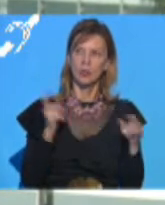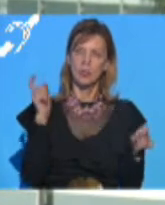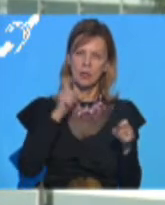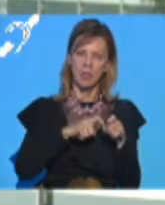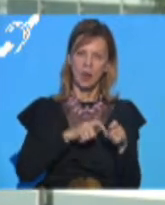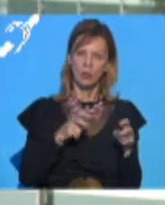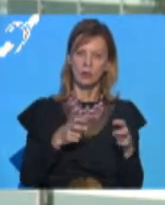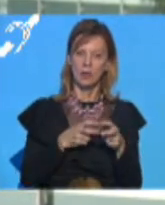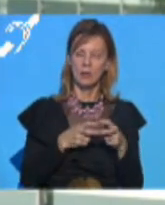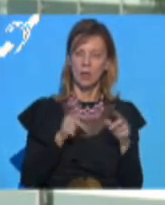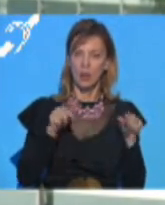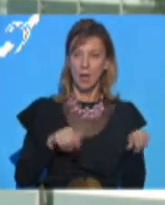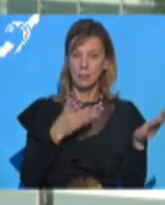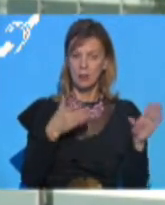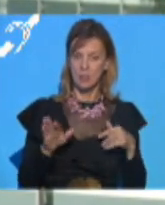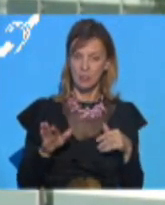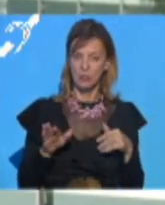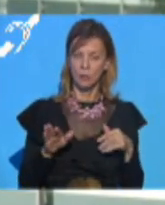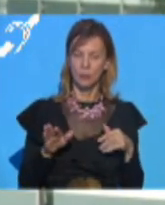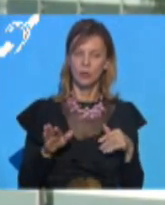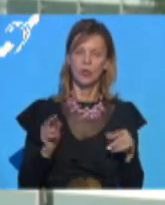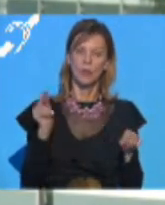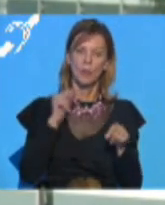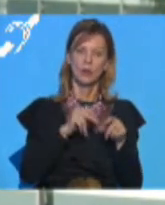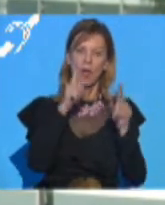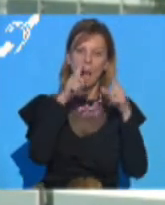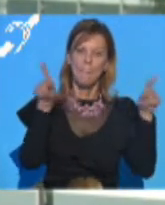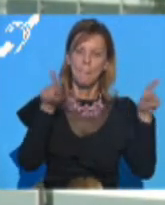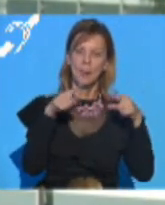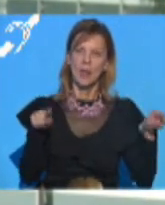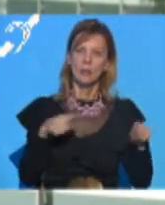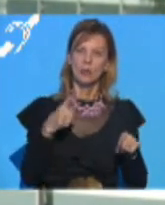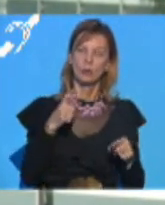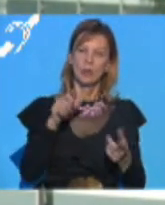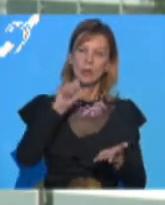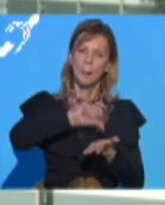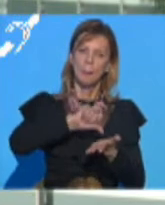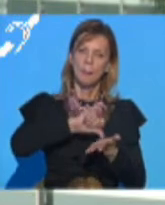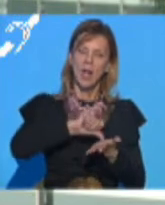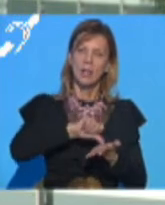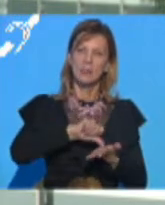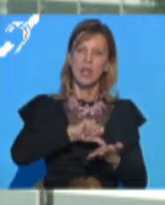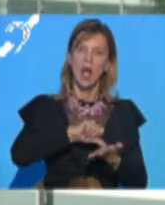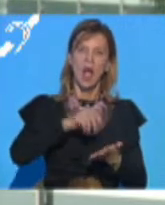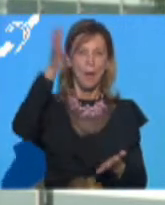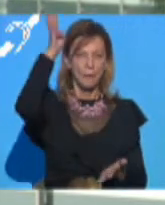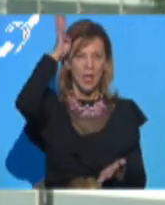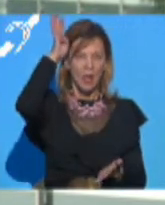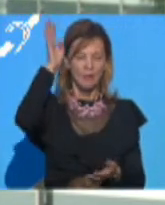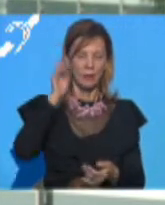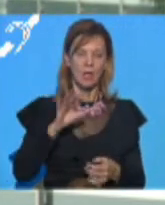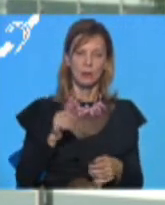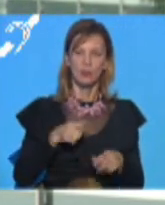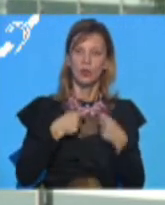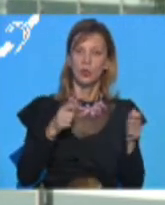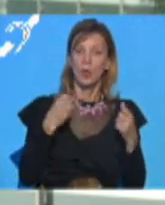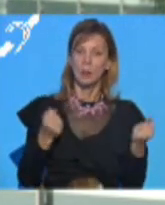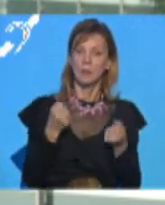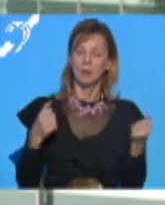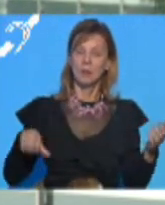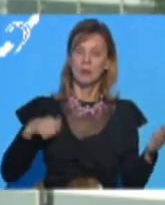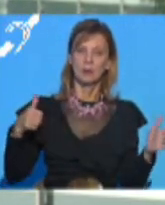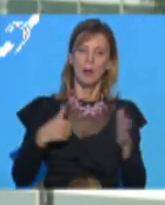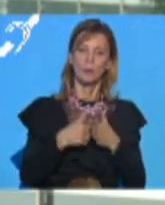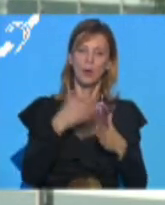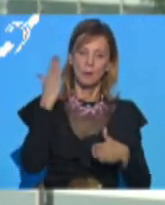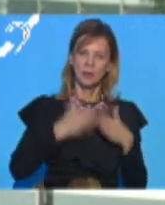la curent. Astăzi a început și montarea bradului din piața Mihai Viteazul și toate pregătirile sunt aproape de final, ca să